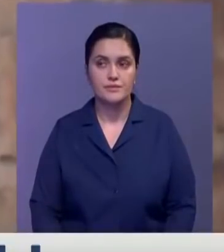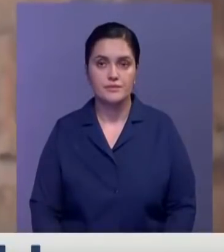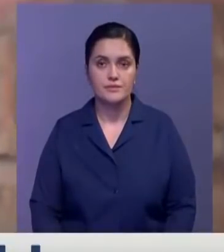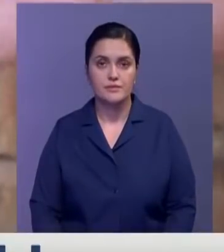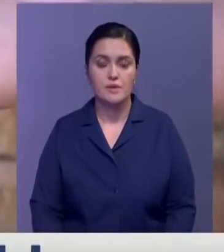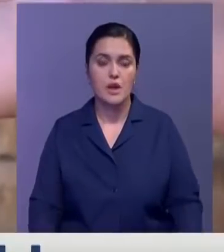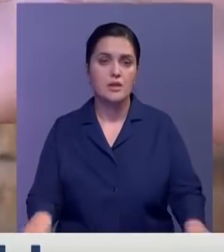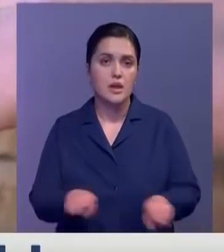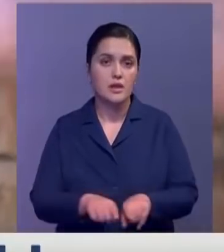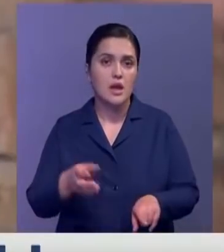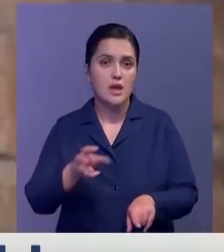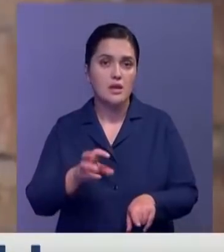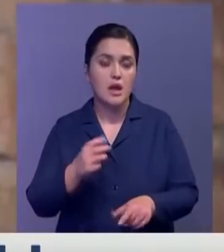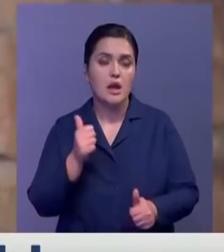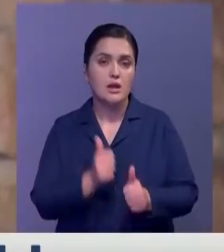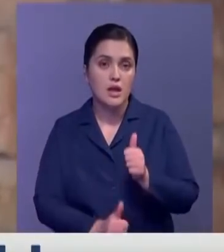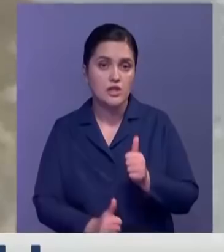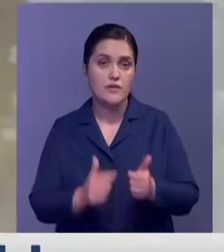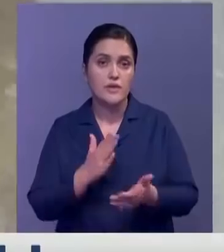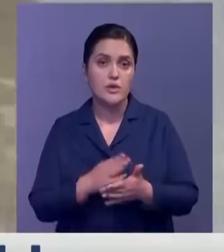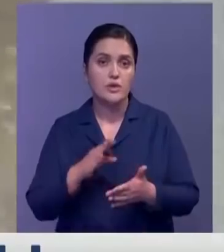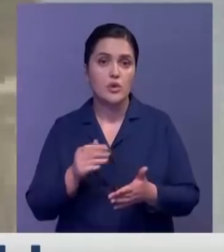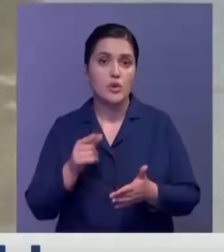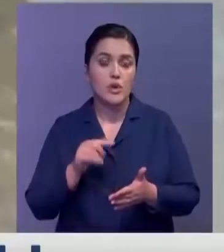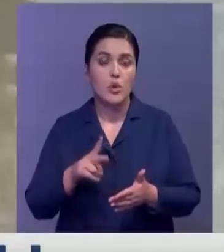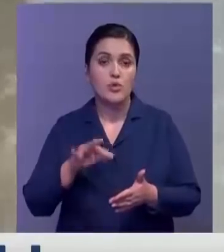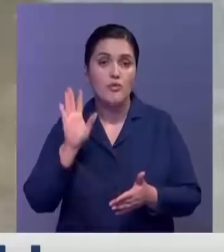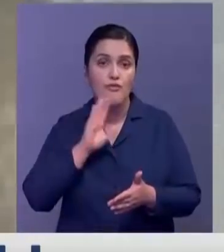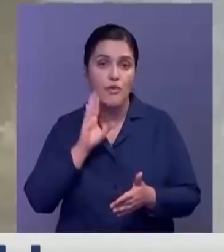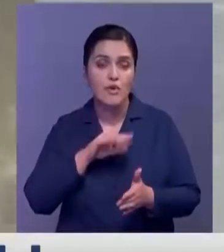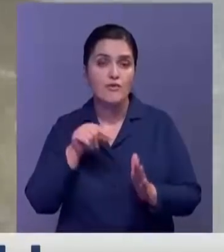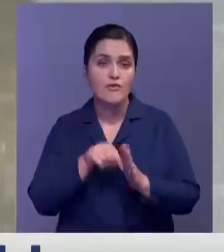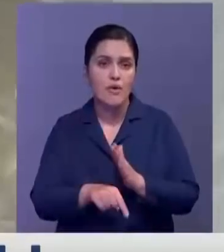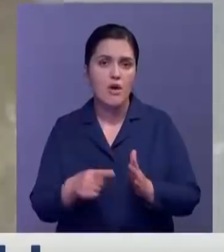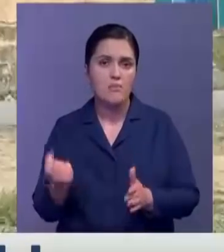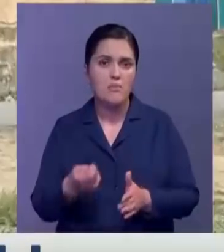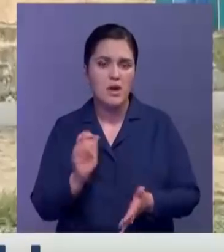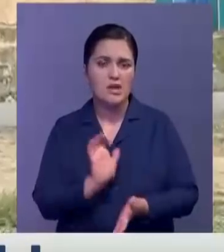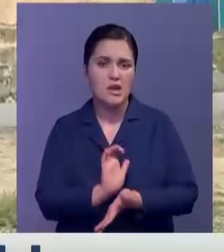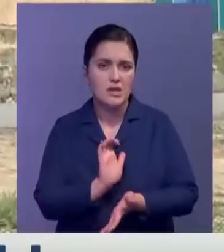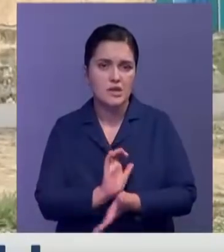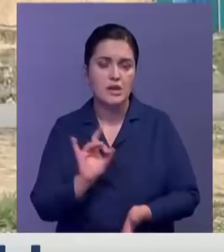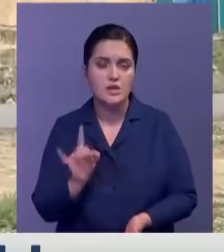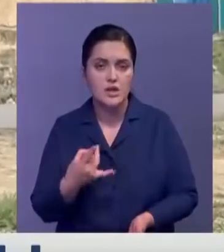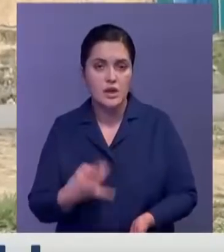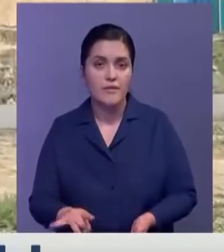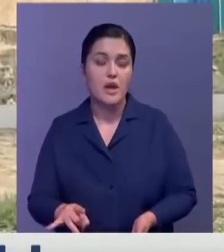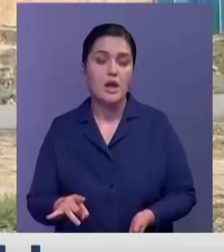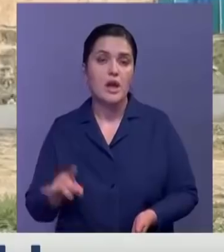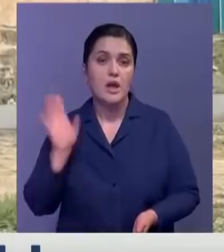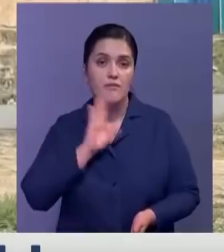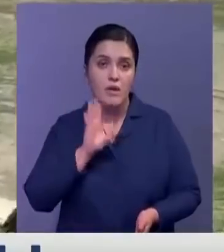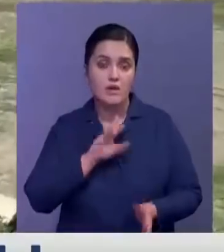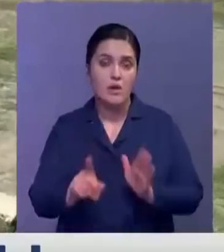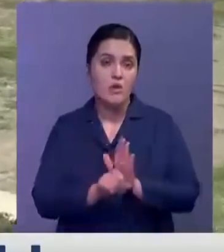Такие краны сейчас есть в домах почти каждого жителя Тугыла. Только вот вода в них по часам грязная и ржавая. Поэтому в основном люди ходят